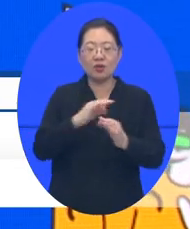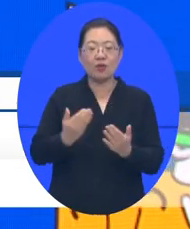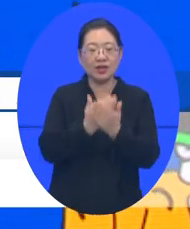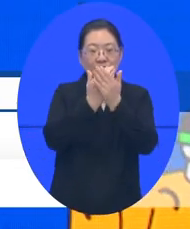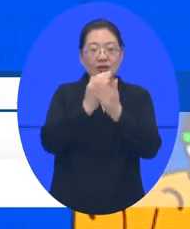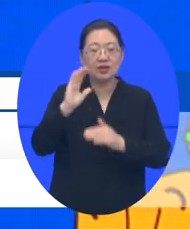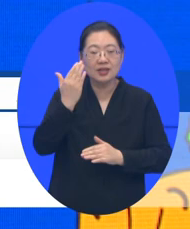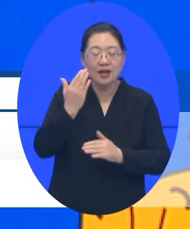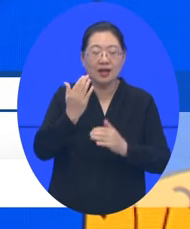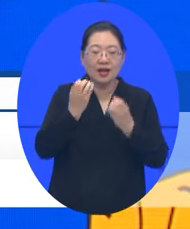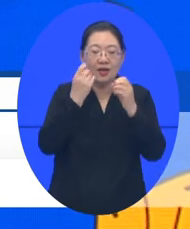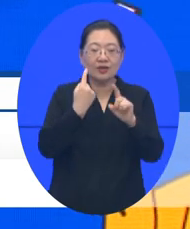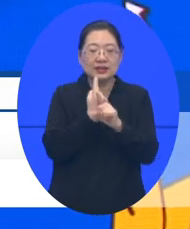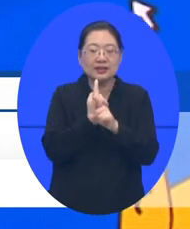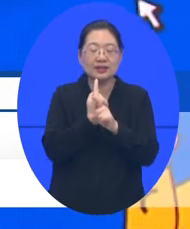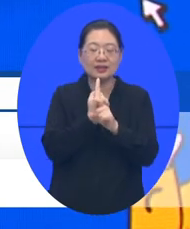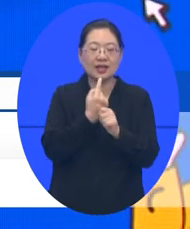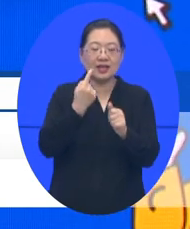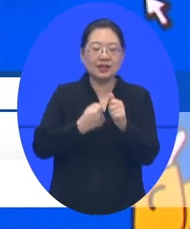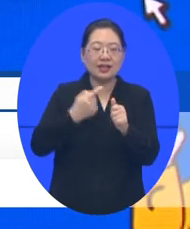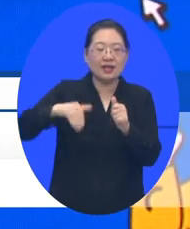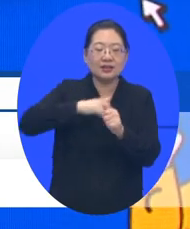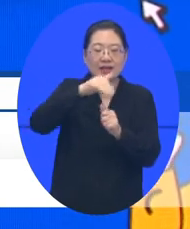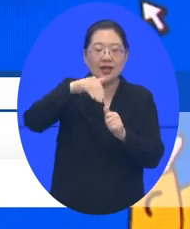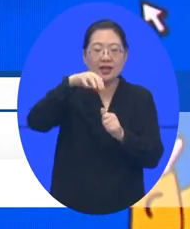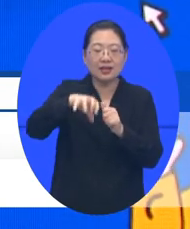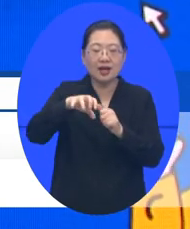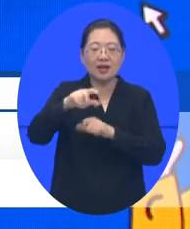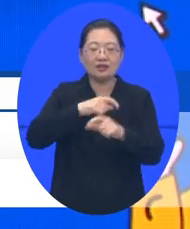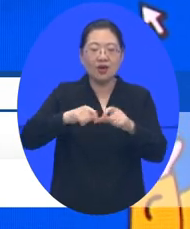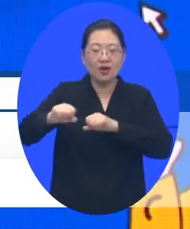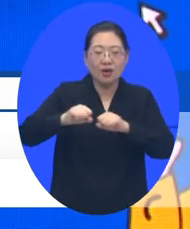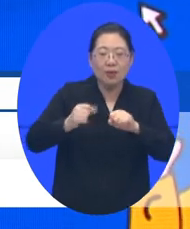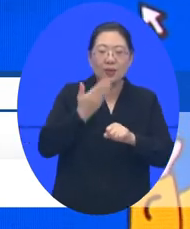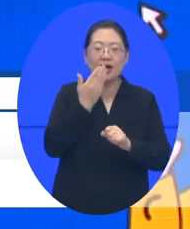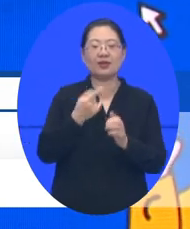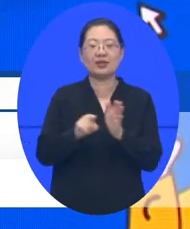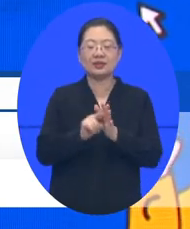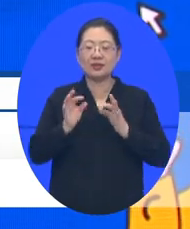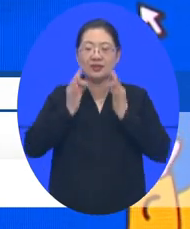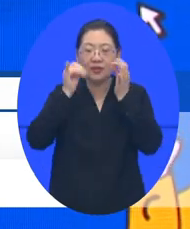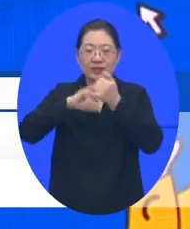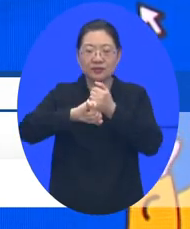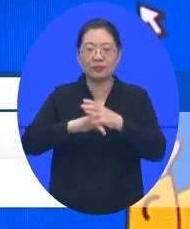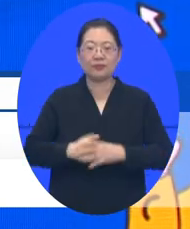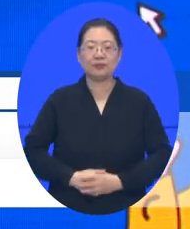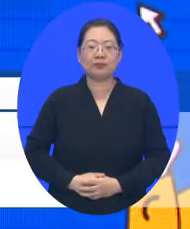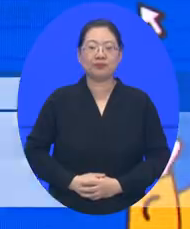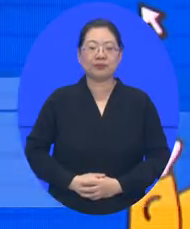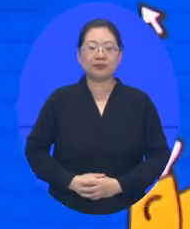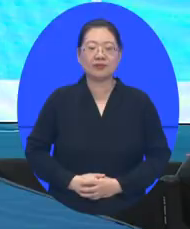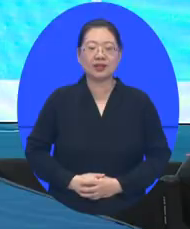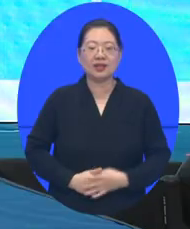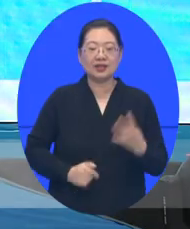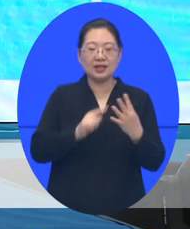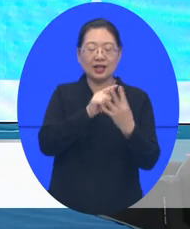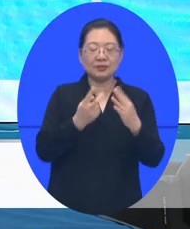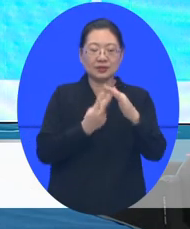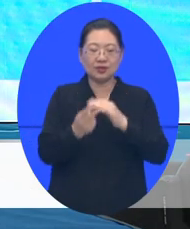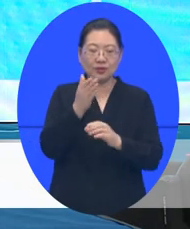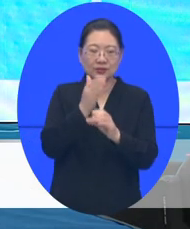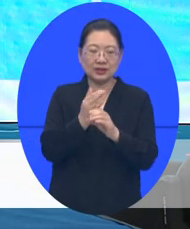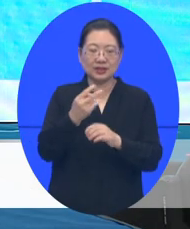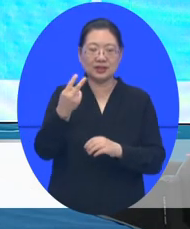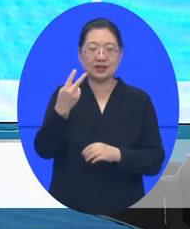사회적 경제가 활성화되고 이 혁신 생태계가 활발하게 돌아갈 수 있도록 최선을 다하겠습니다. 네